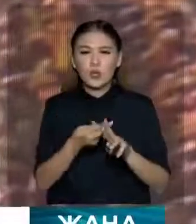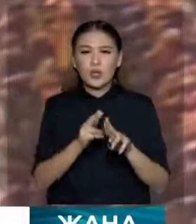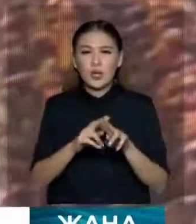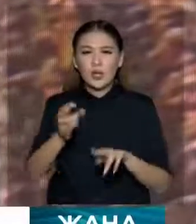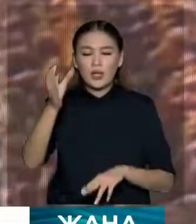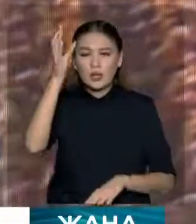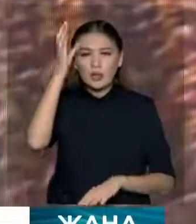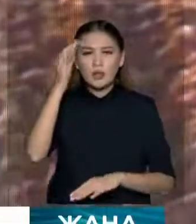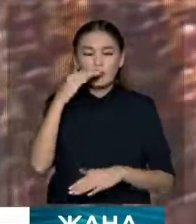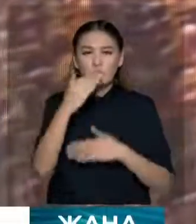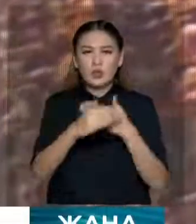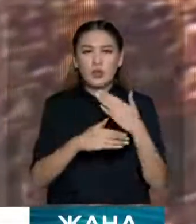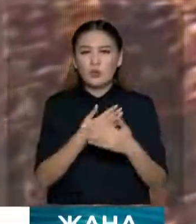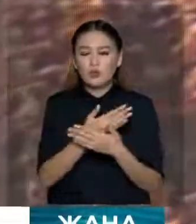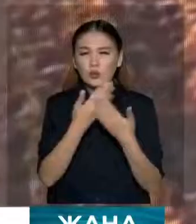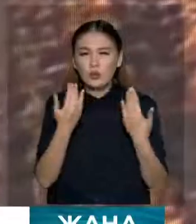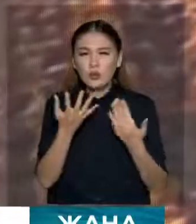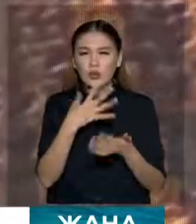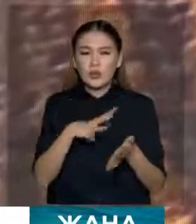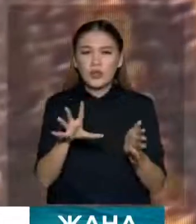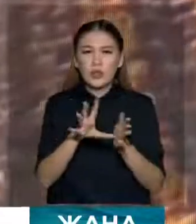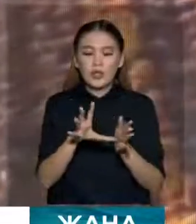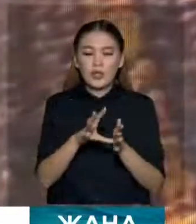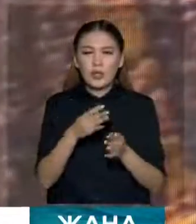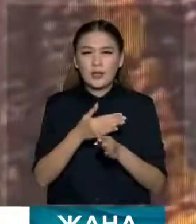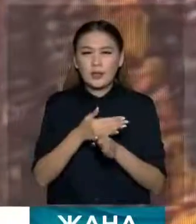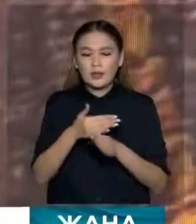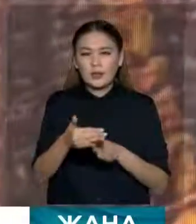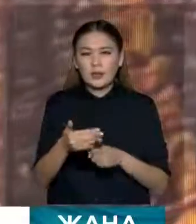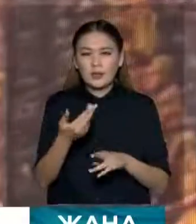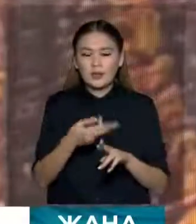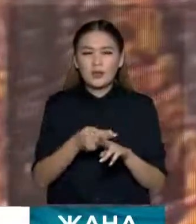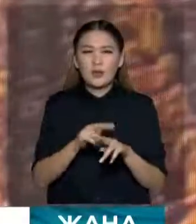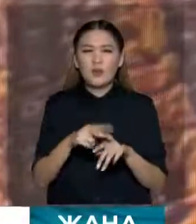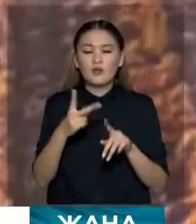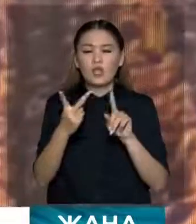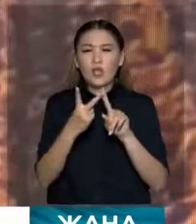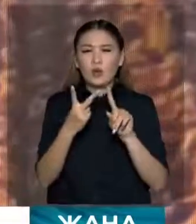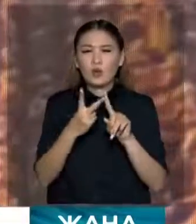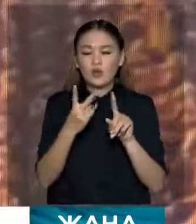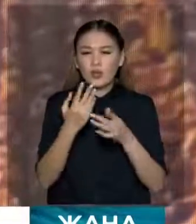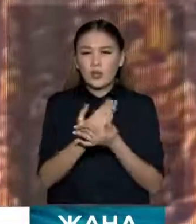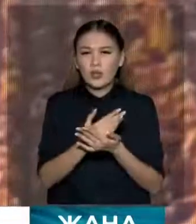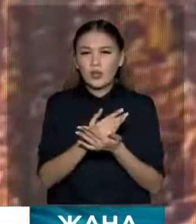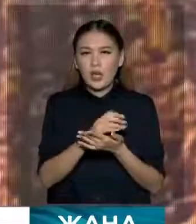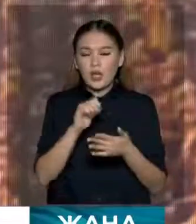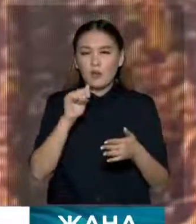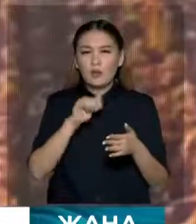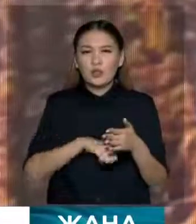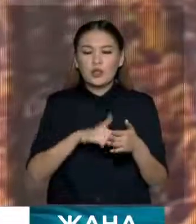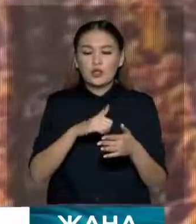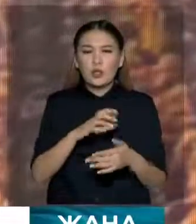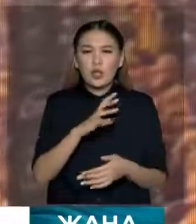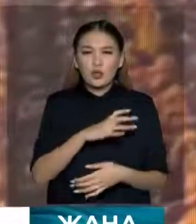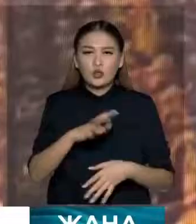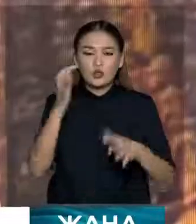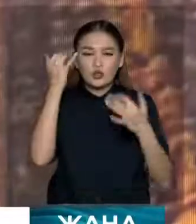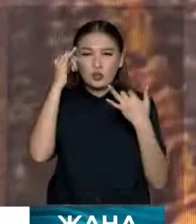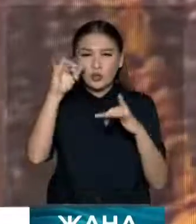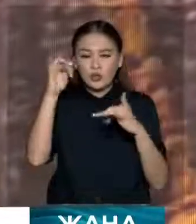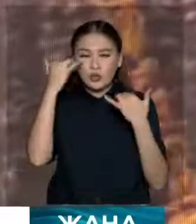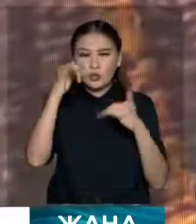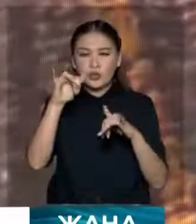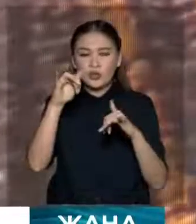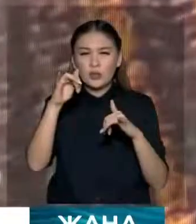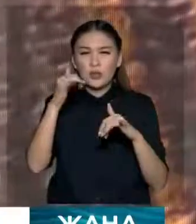ғылым дамымайды, технология тез деңгейде қолданбайды. Екінші мысалы, бізде мына сүтті бағытты сиырлардың